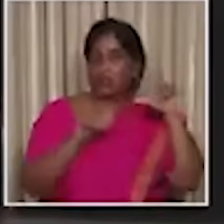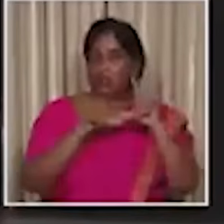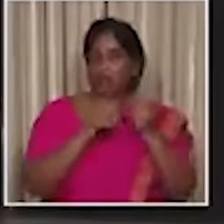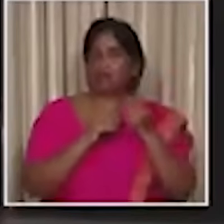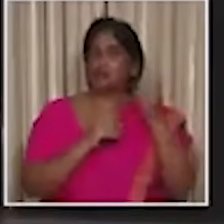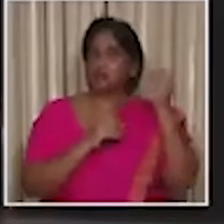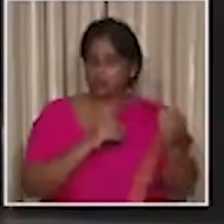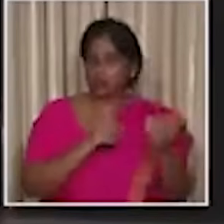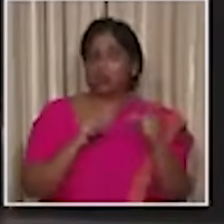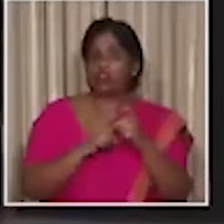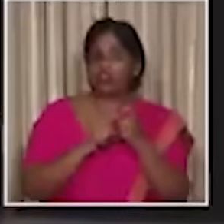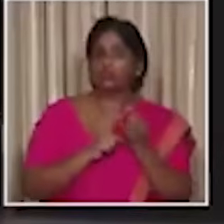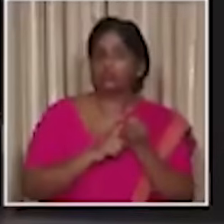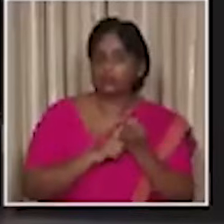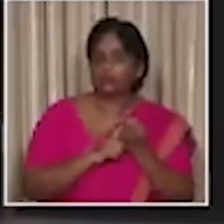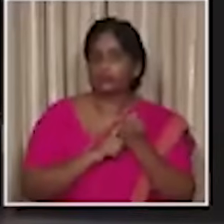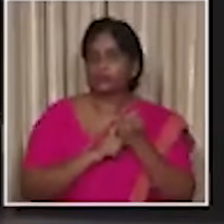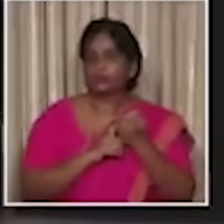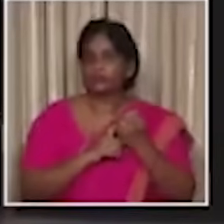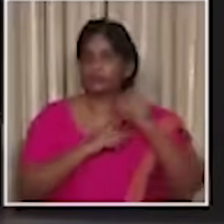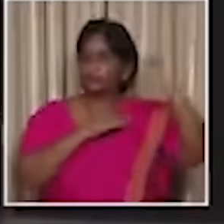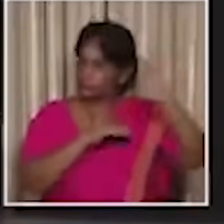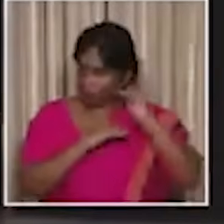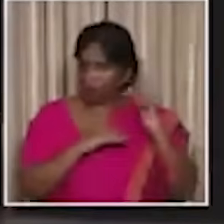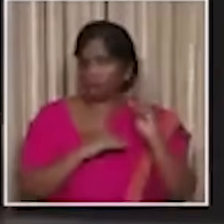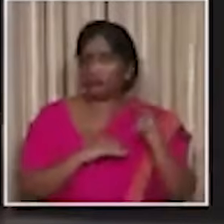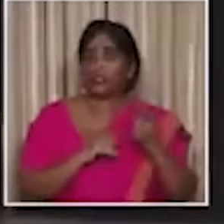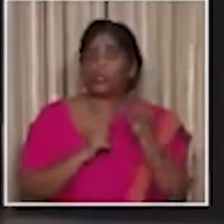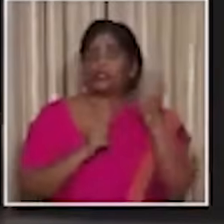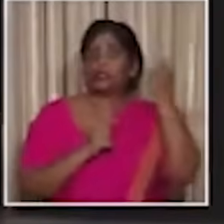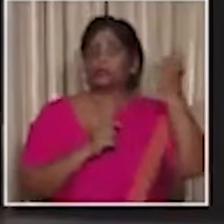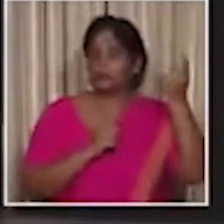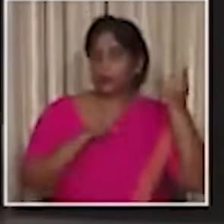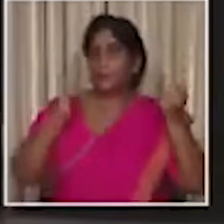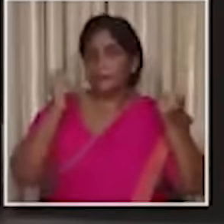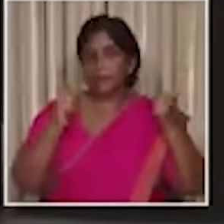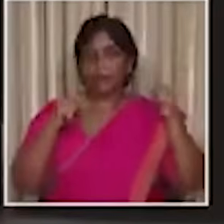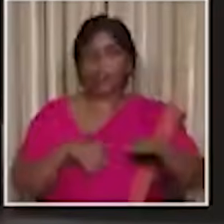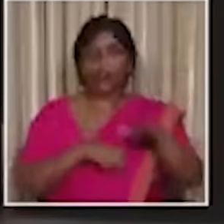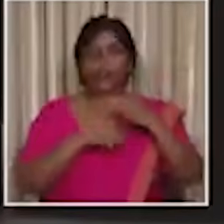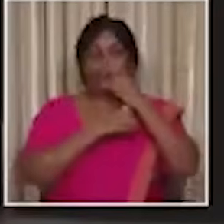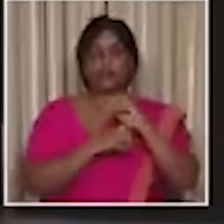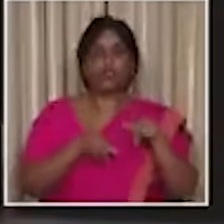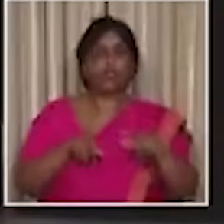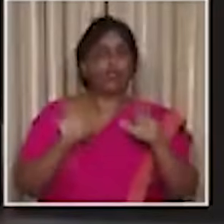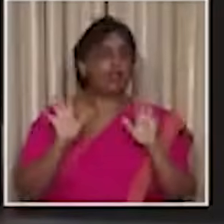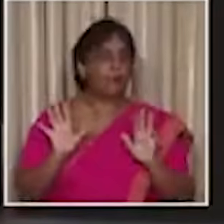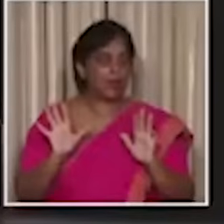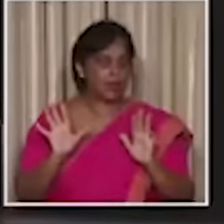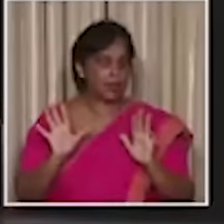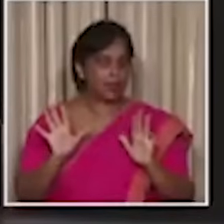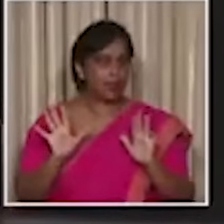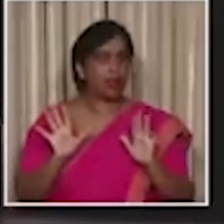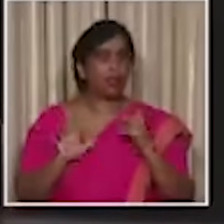දෙනකොට ඩොලර් කොච්චරක් ආනයනය කළා තියෙනවද රටට? කීය දෙහි මිල? දැන් භූවිද්‍යායක ගන්න 9යි.